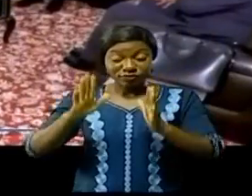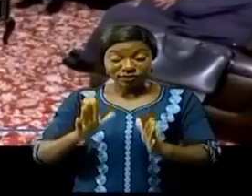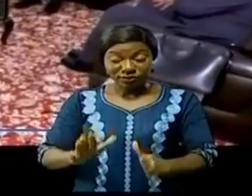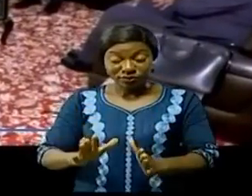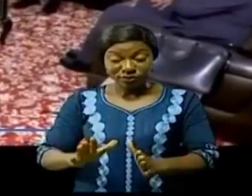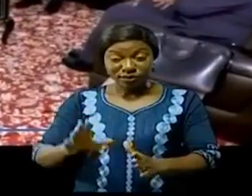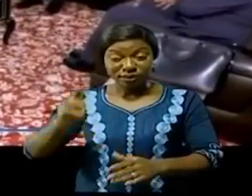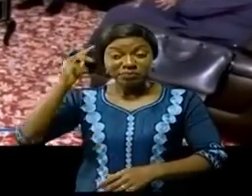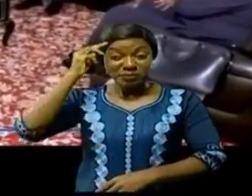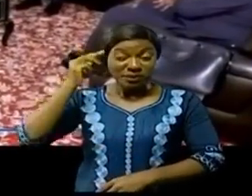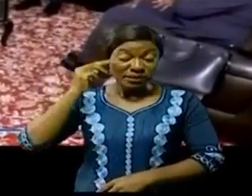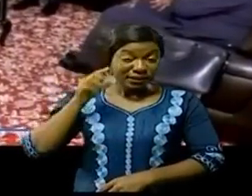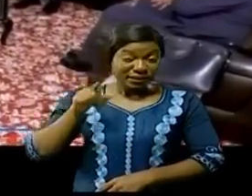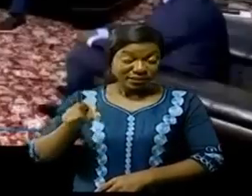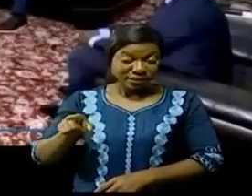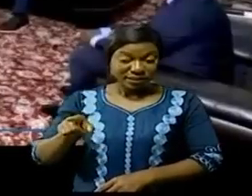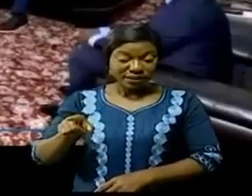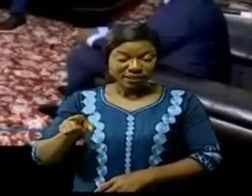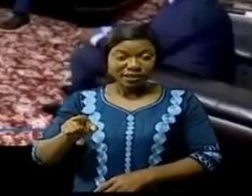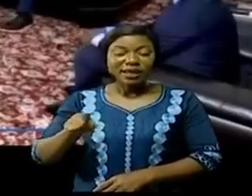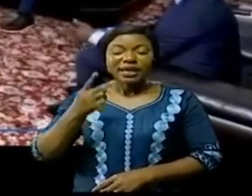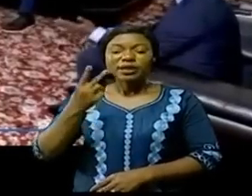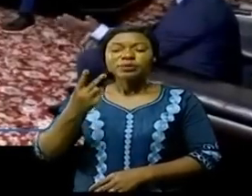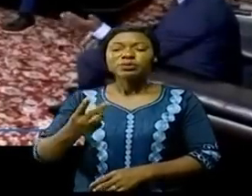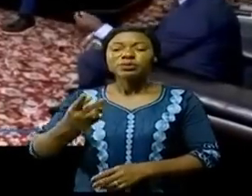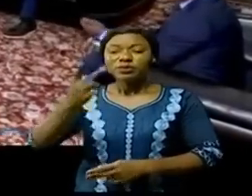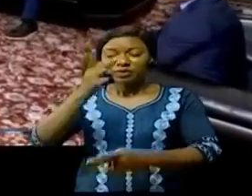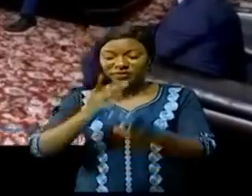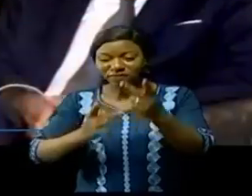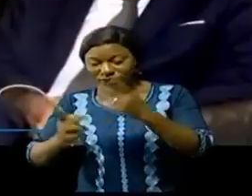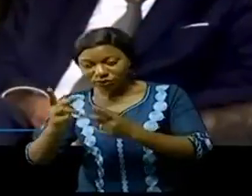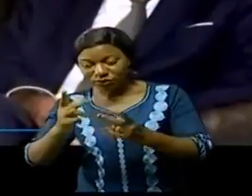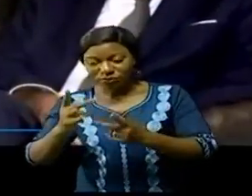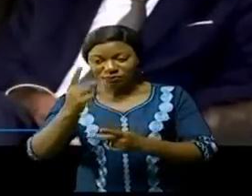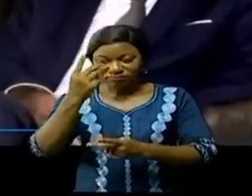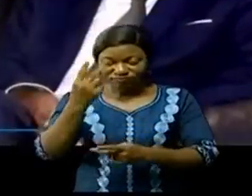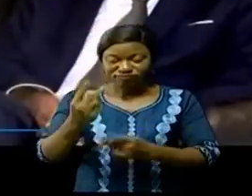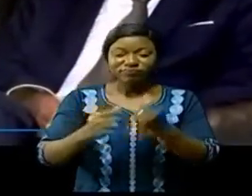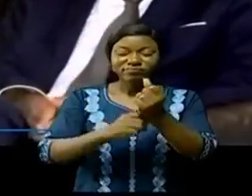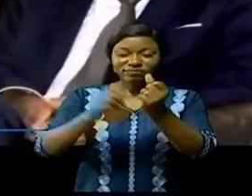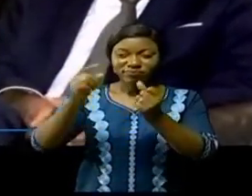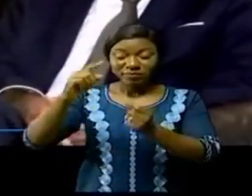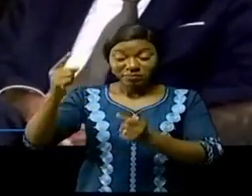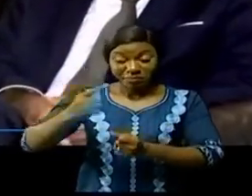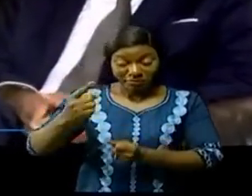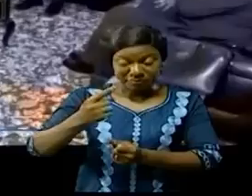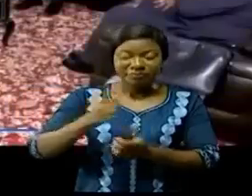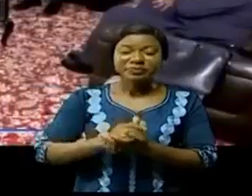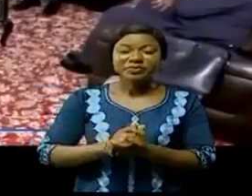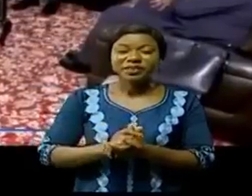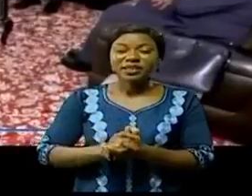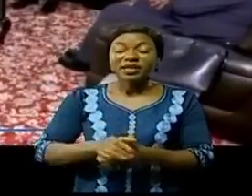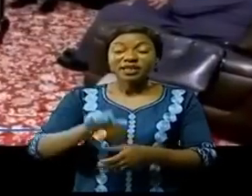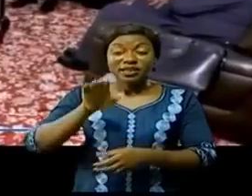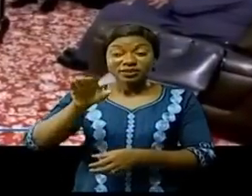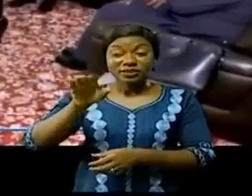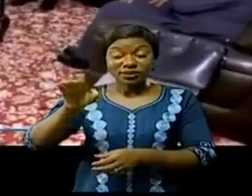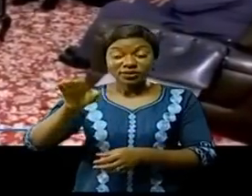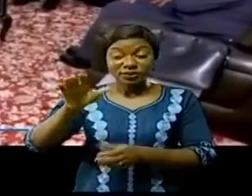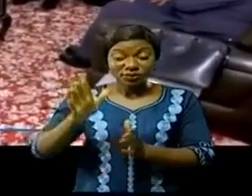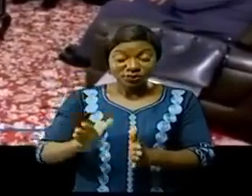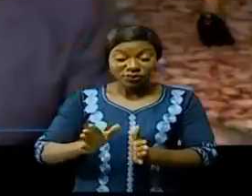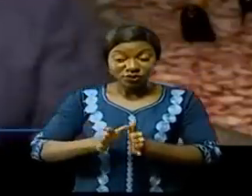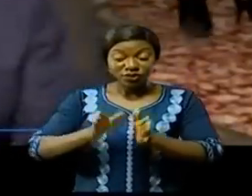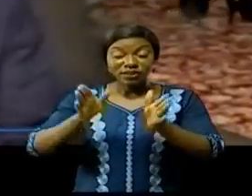deux visites ont ponctué la journée de mercredi 4 mai 2022. En premier lieu, le directeur général de